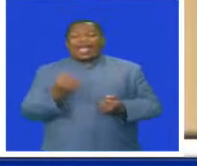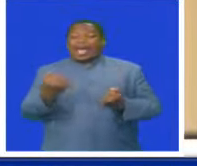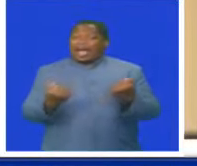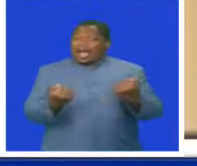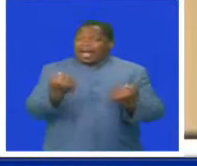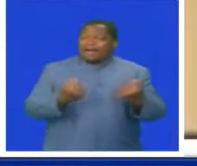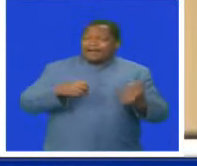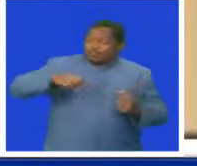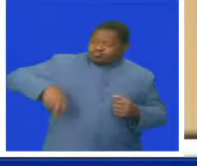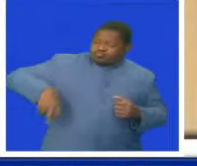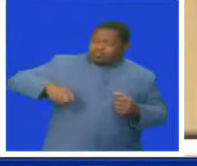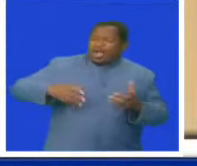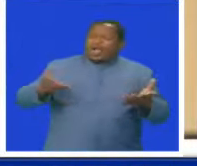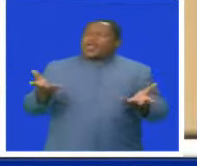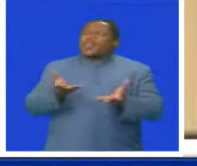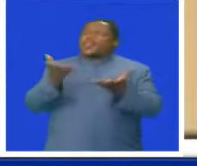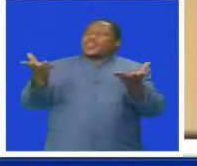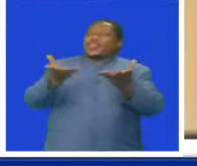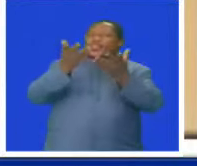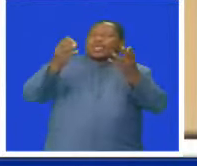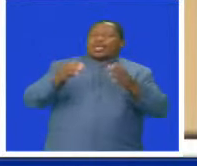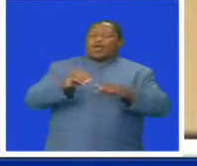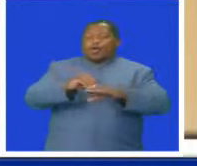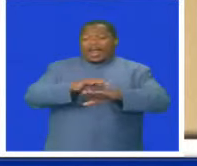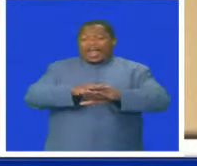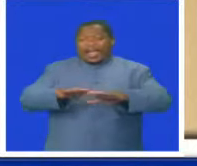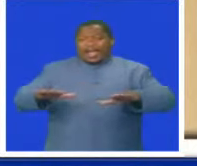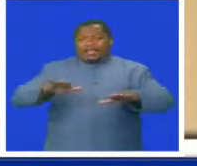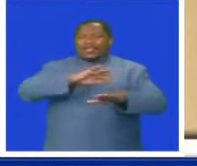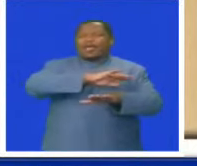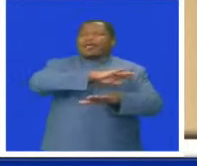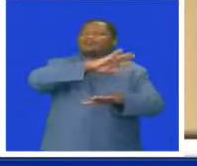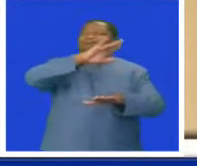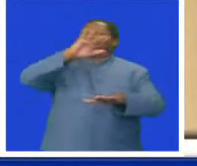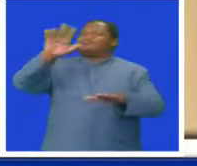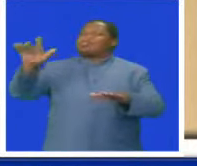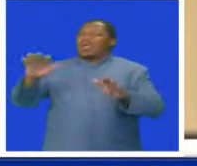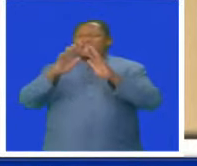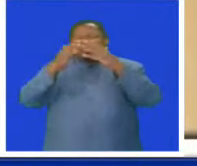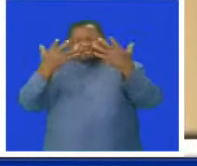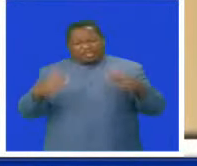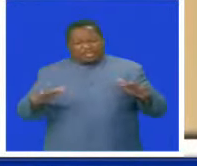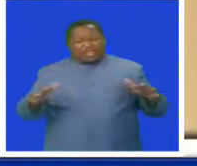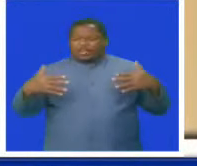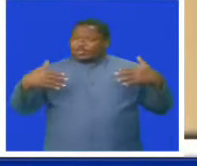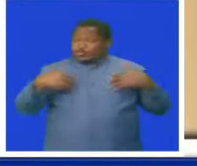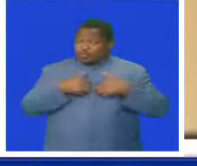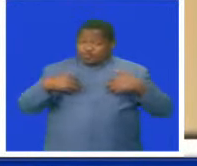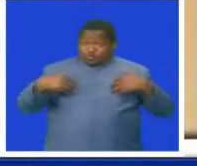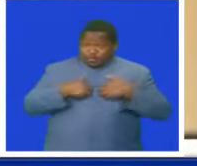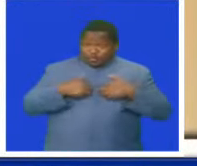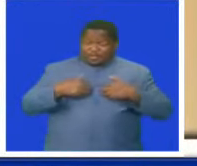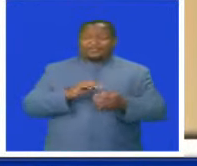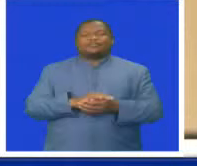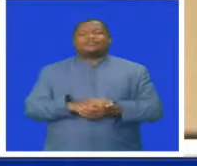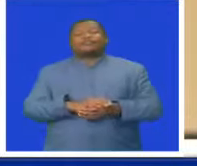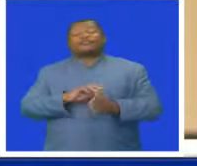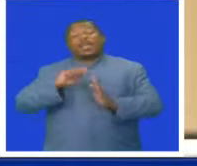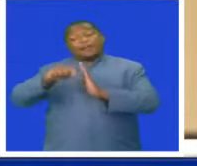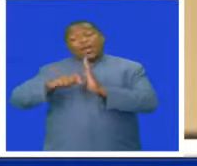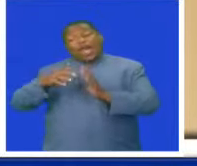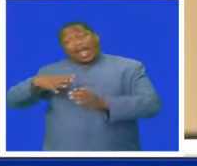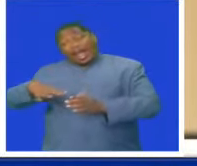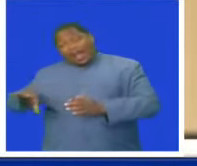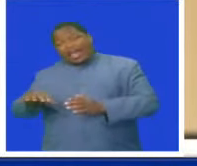letindzaba tetimoto. So imisebenti lenjengaleyo lele bathi bahambisana nayo embili leminye ingafaka